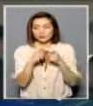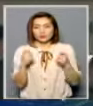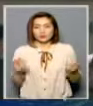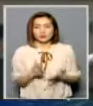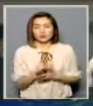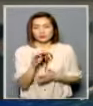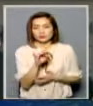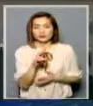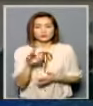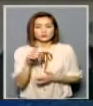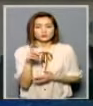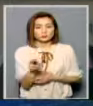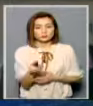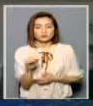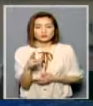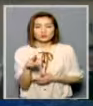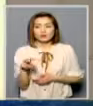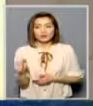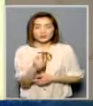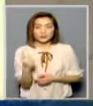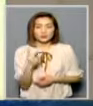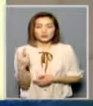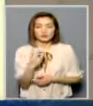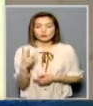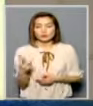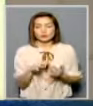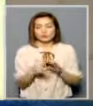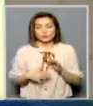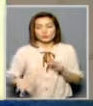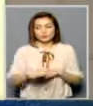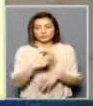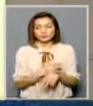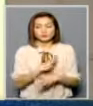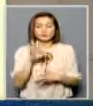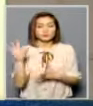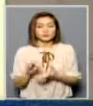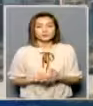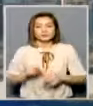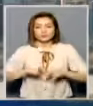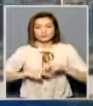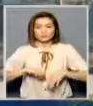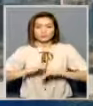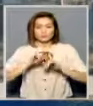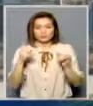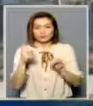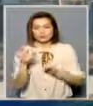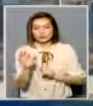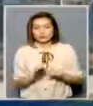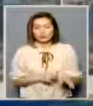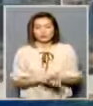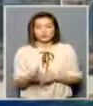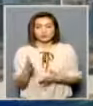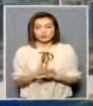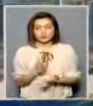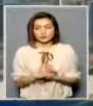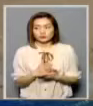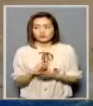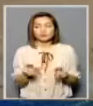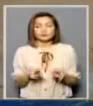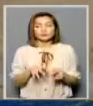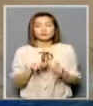Кеңөзек округіне Тасқала 1, Тасқала 2, Тасқала 3 ауылдары кіреді. Мұнда барлық инфрақұрылым 100%-ға қамтылған.